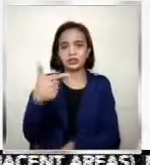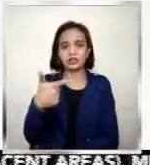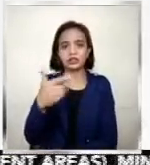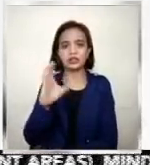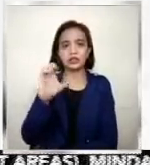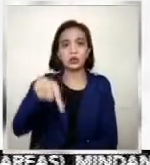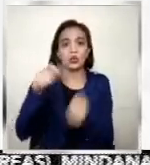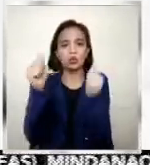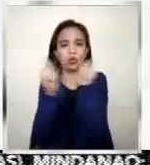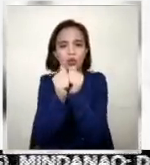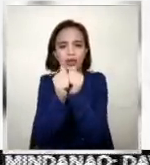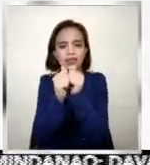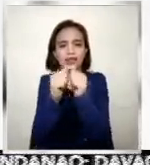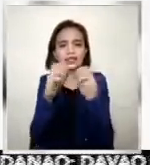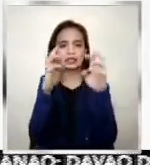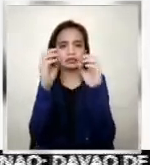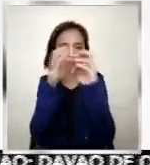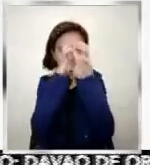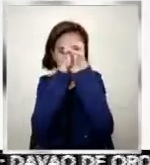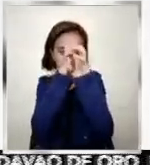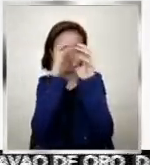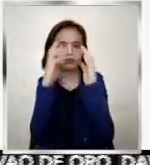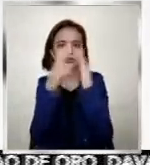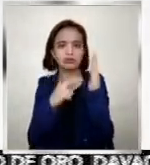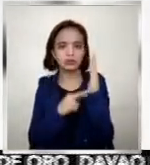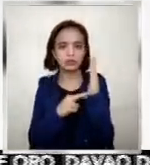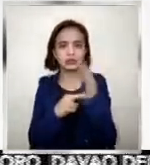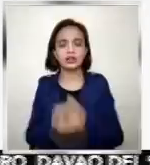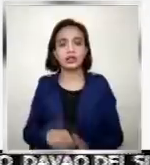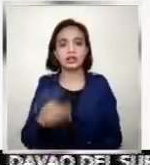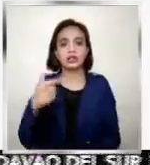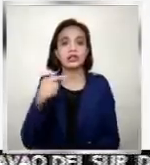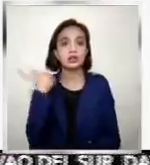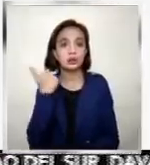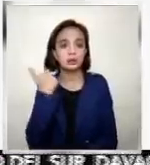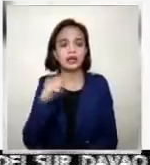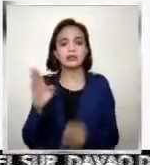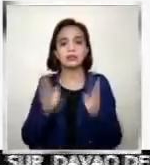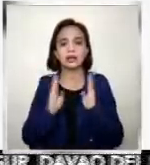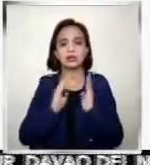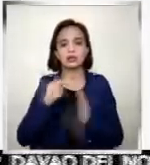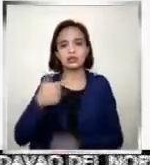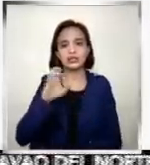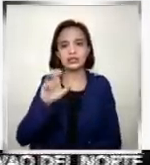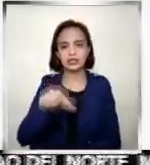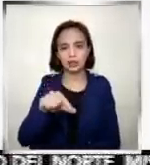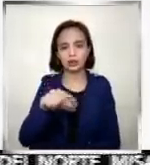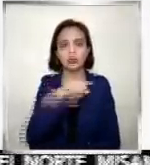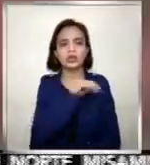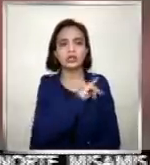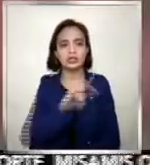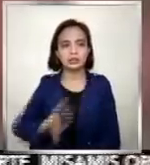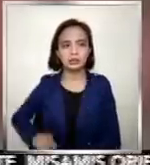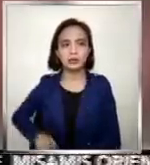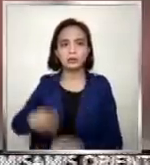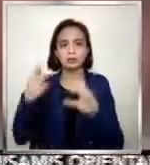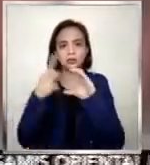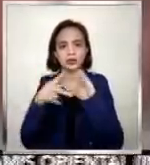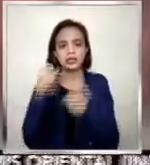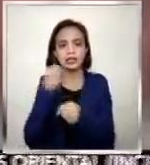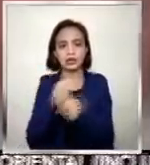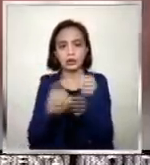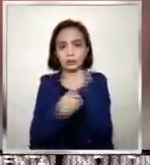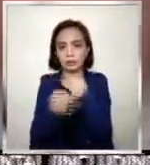restrictions. Regular GCQ naman ang ilan pang lugar kabilang ang Baguio City, Isabela, Tarlac, Puerto Princesa at Cotabato City. Sa tala ng